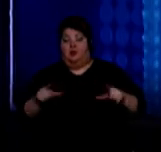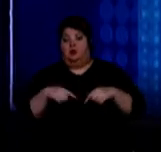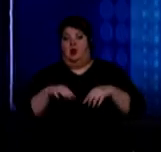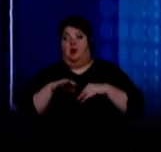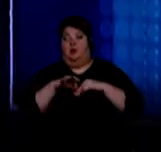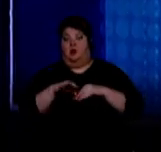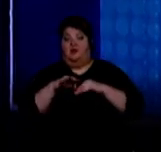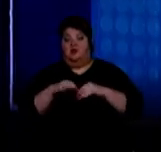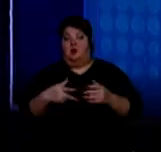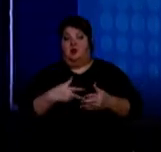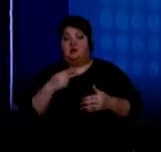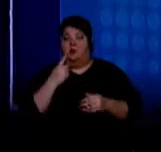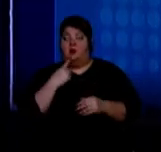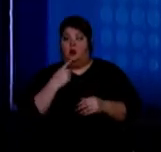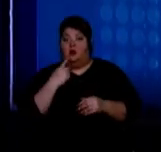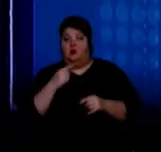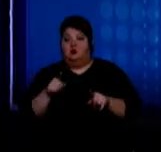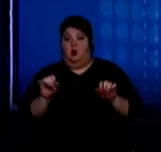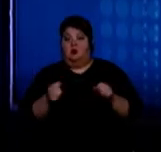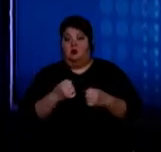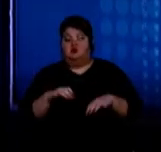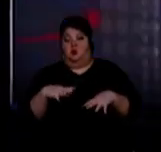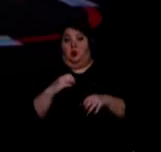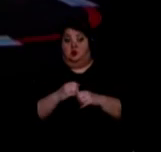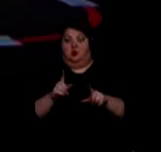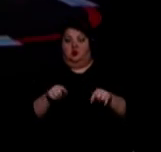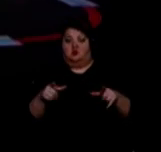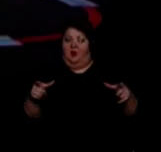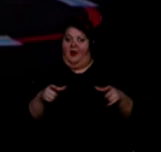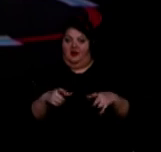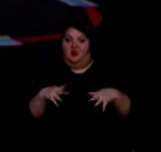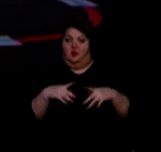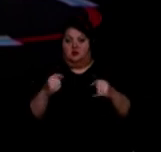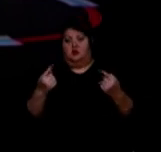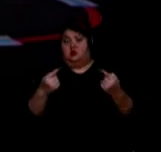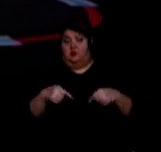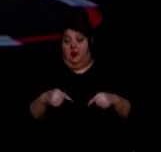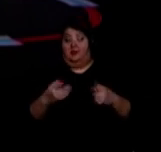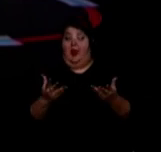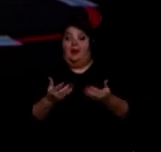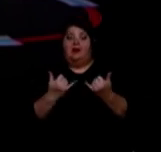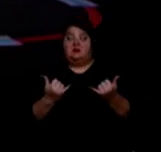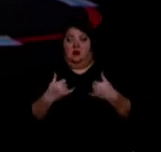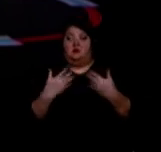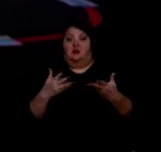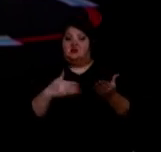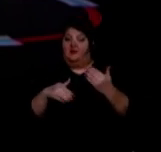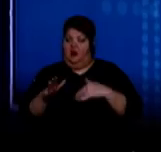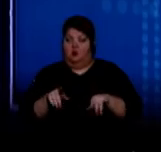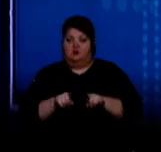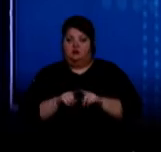донорської крові, і цього неможливо було зробити, тому що відбувалися карантинні заходи. Трошки невеличкий спад. Але зараз вже ми виходимо з цього